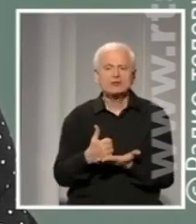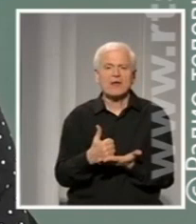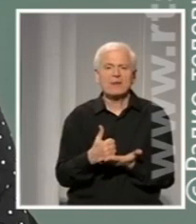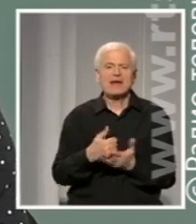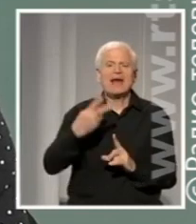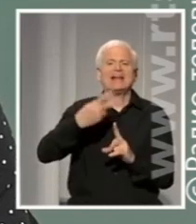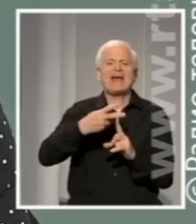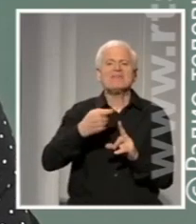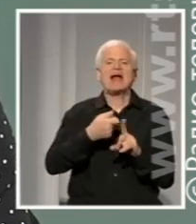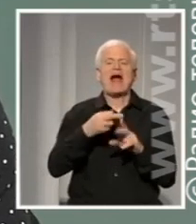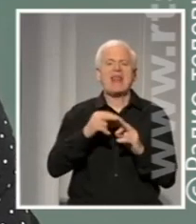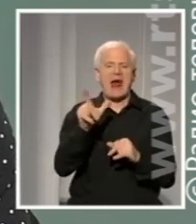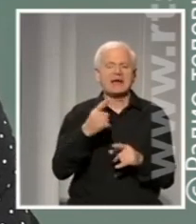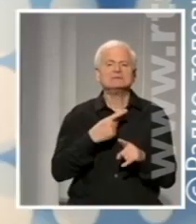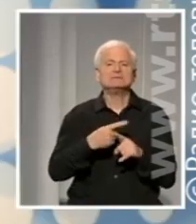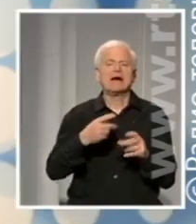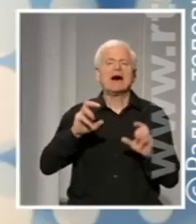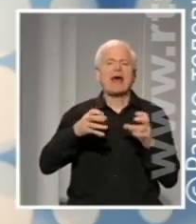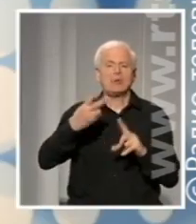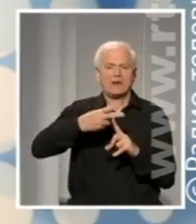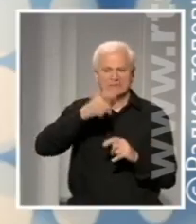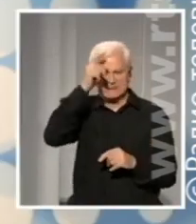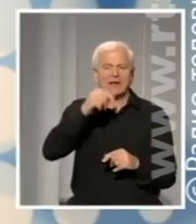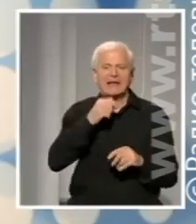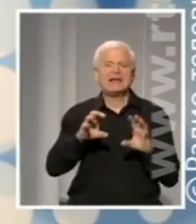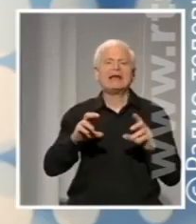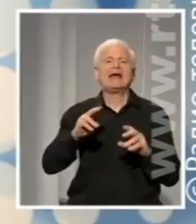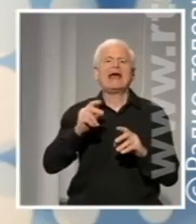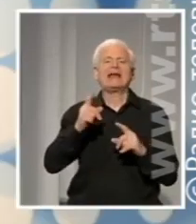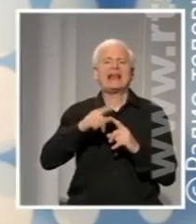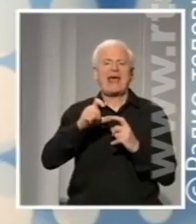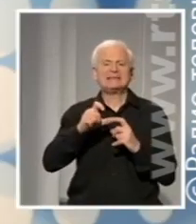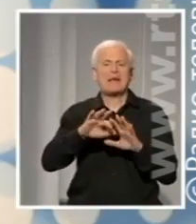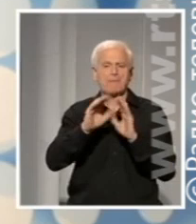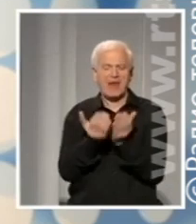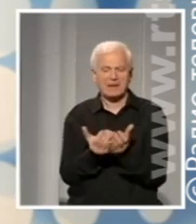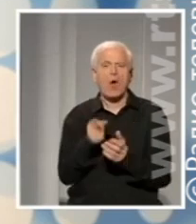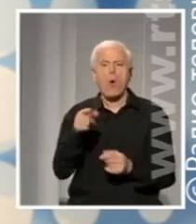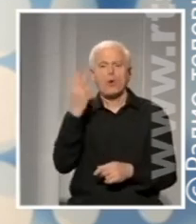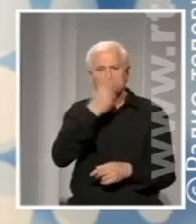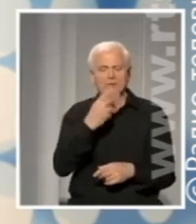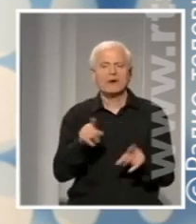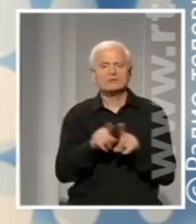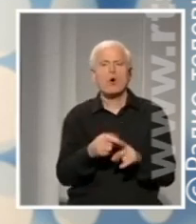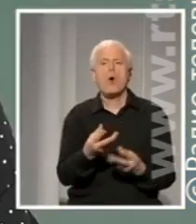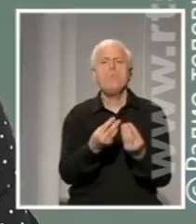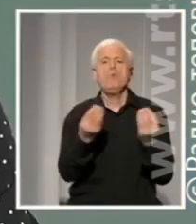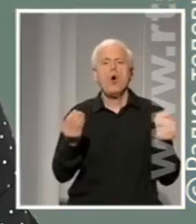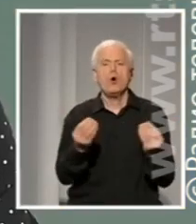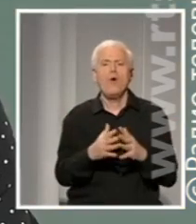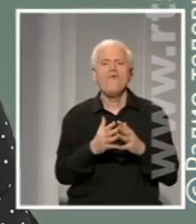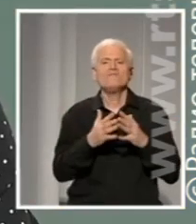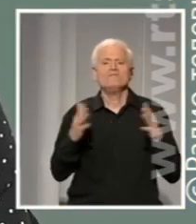TV kanala Radiotelevizije Srbije i RTS Planete. On podrazumeva mnogo